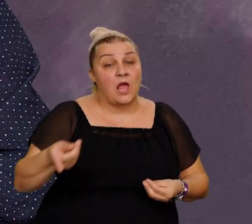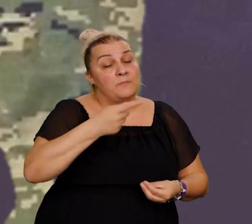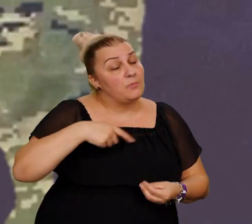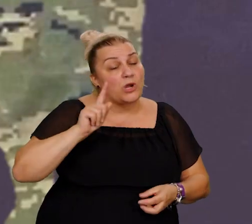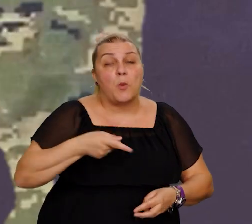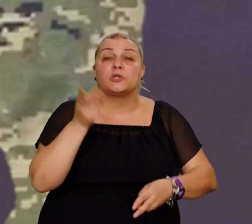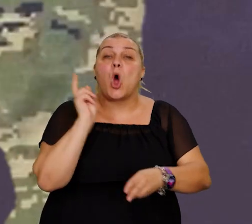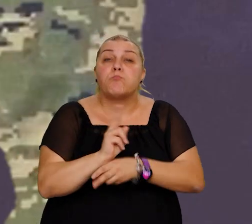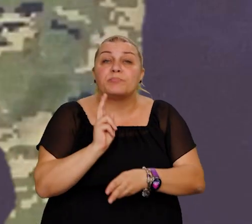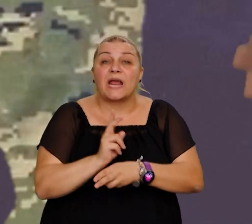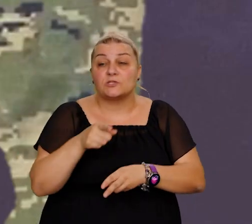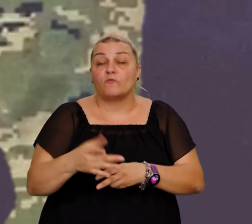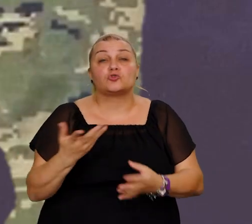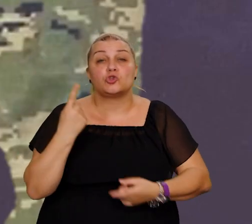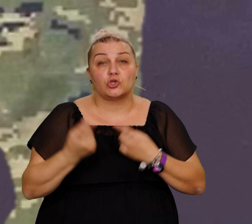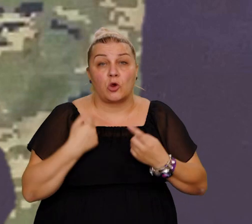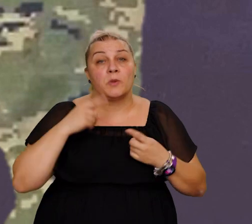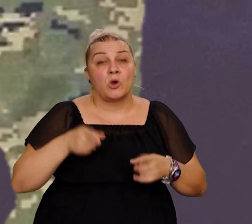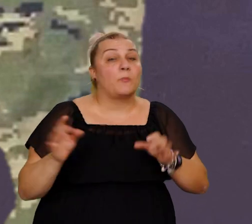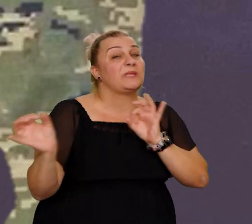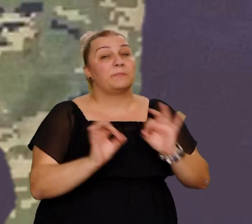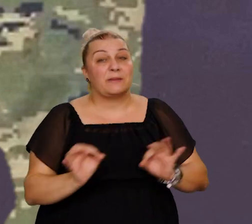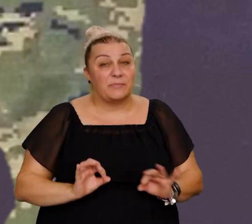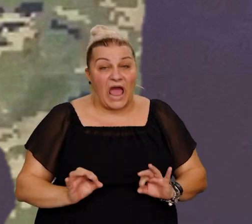vrlo oprezni na ovo što se događa. Moramo biti pripravni,